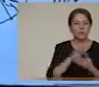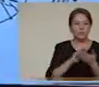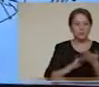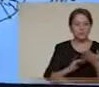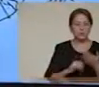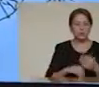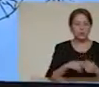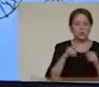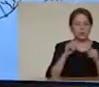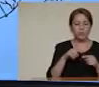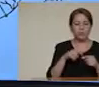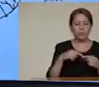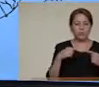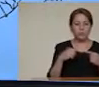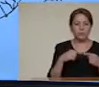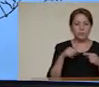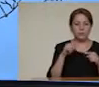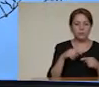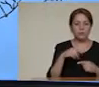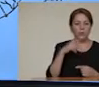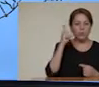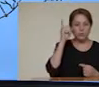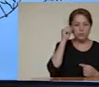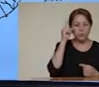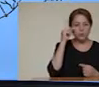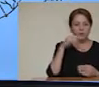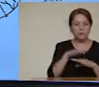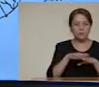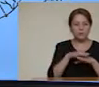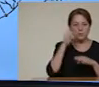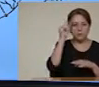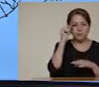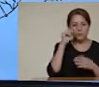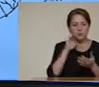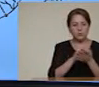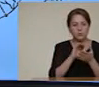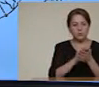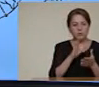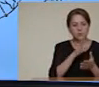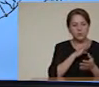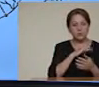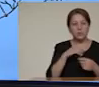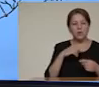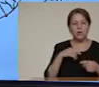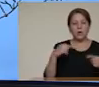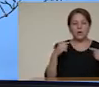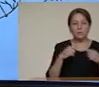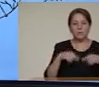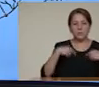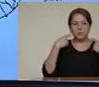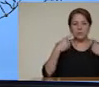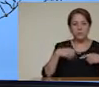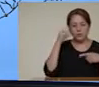raqamlar sizga matematika fanidan ham tanish bo'lishi kerak va albatta keyingi darslarimizda biz